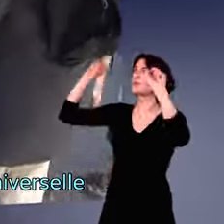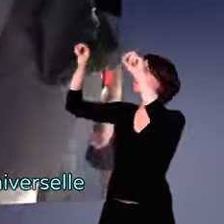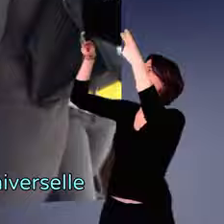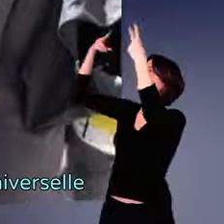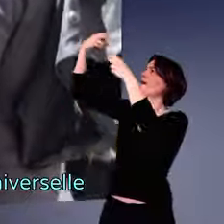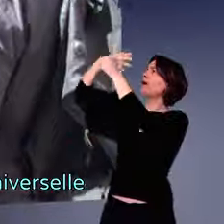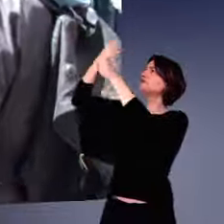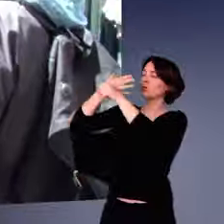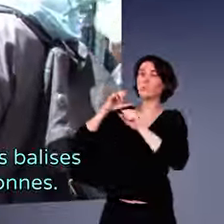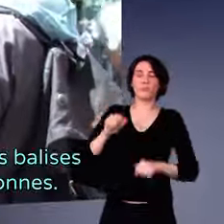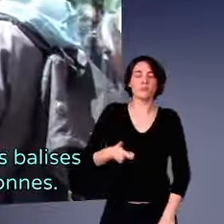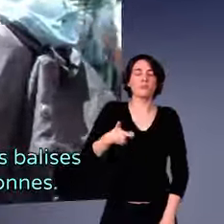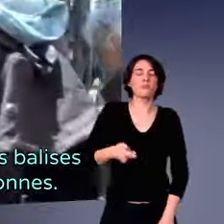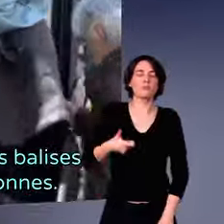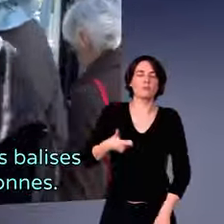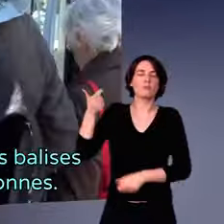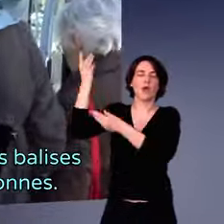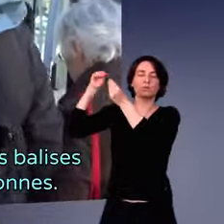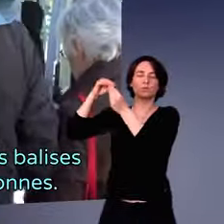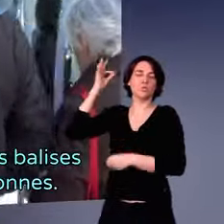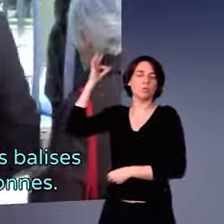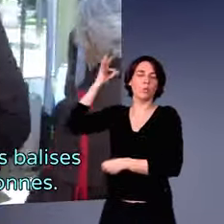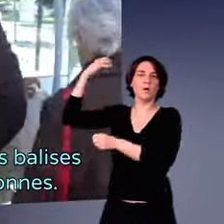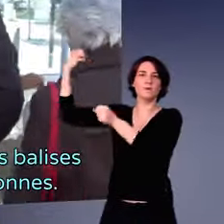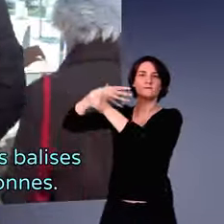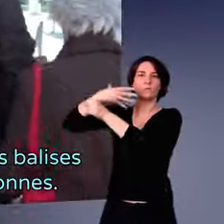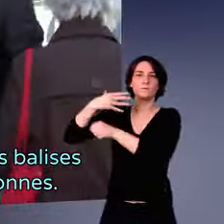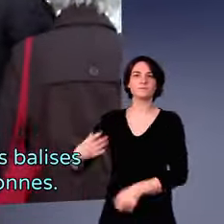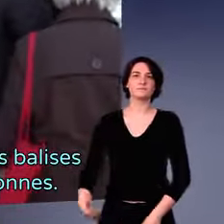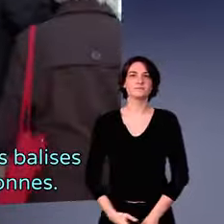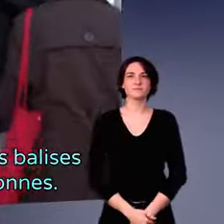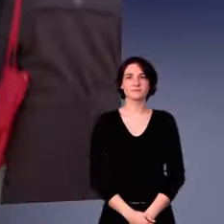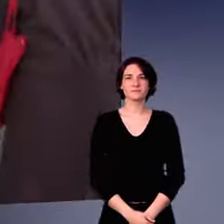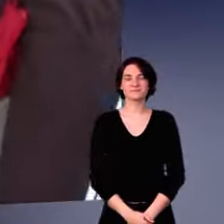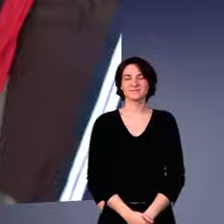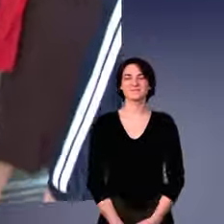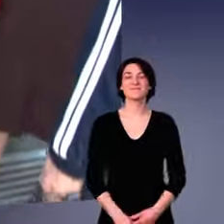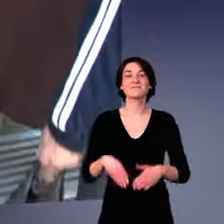la télécommande universelle qui serent également à activer les balises sonores des traversé